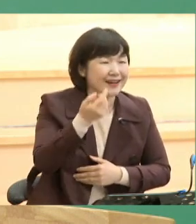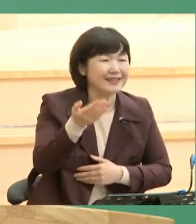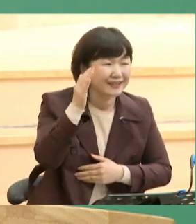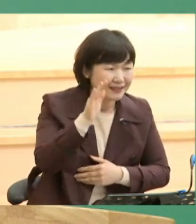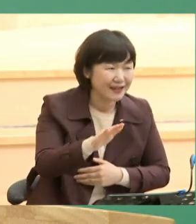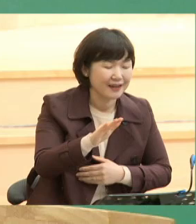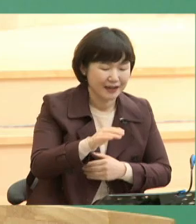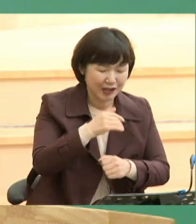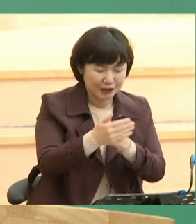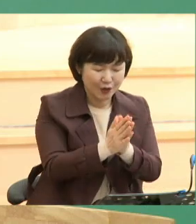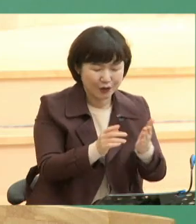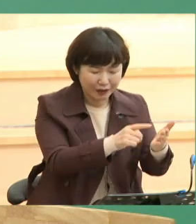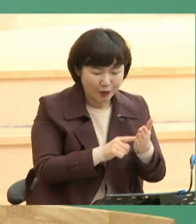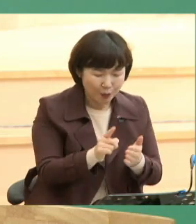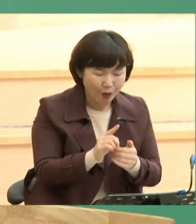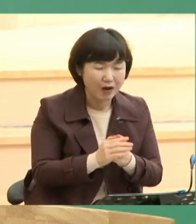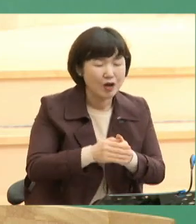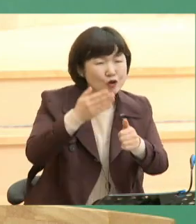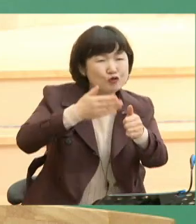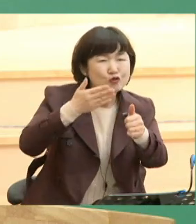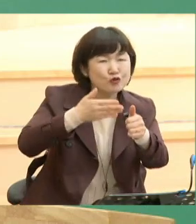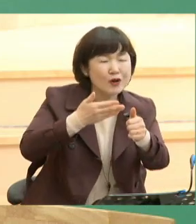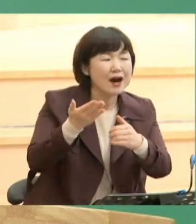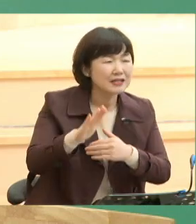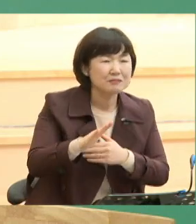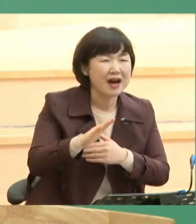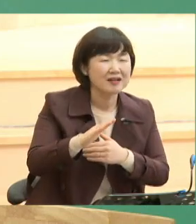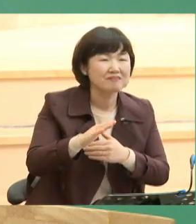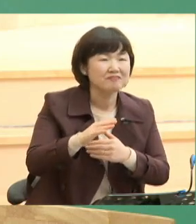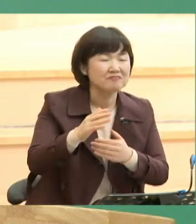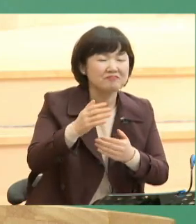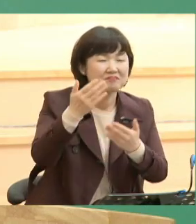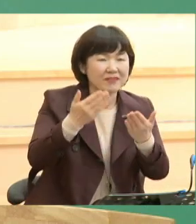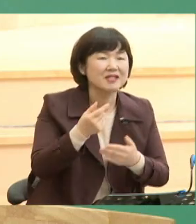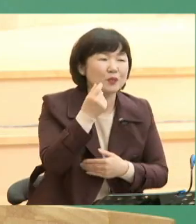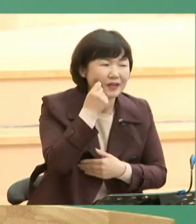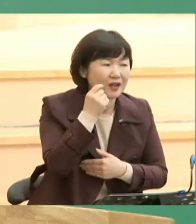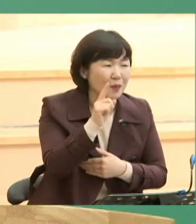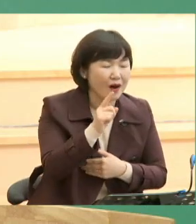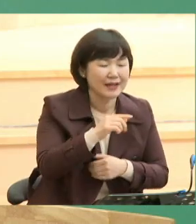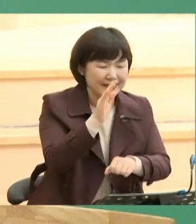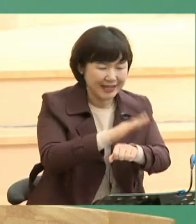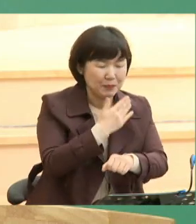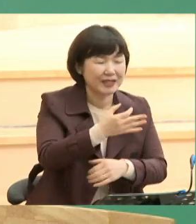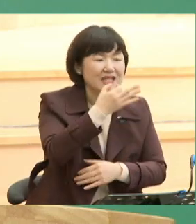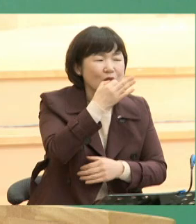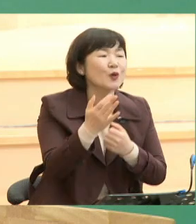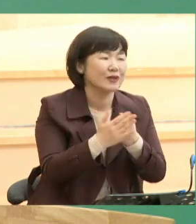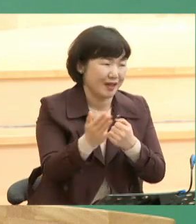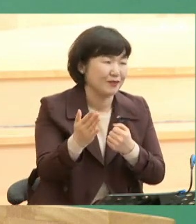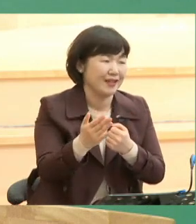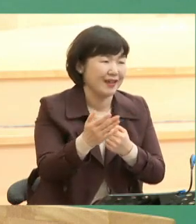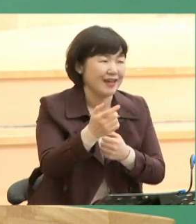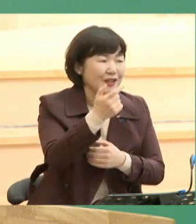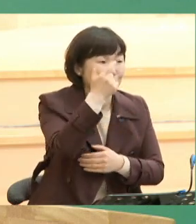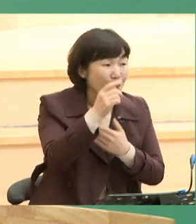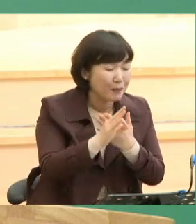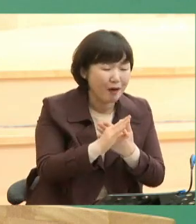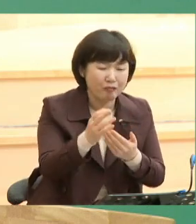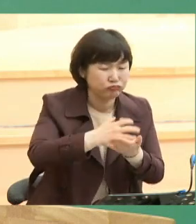성경 뭐에 구하여도 받지 못함은 정욕으로 쓰려고 잘못 되었기 때문이다 구하여도 못 받는다